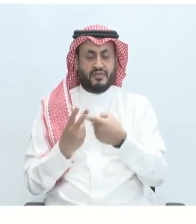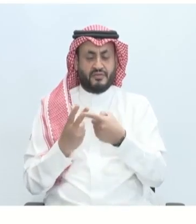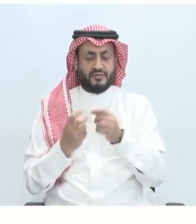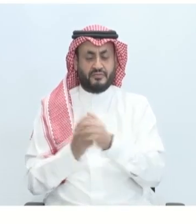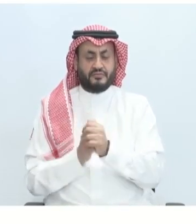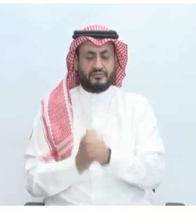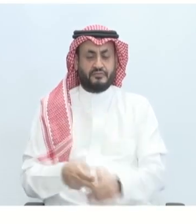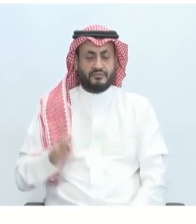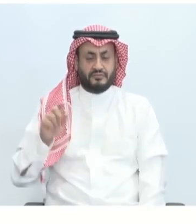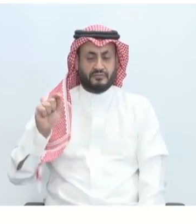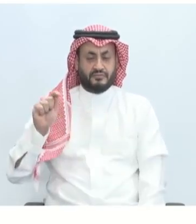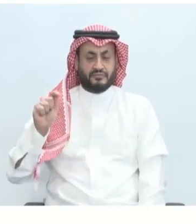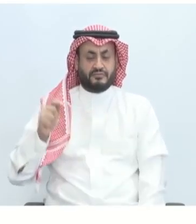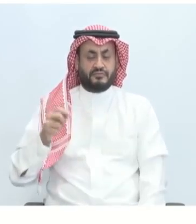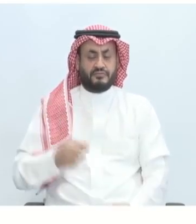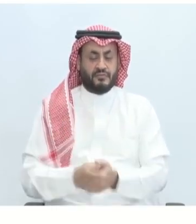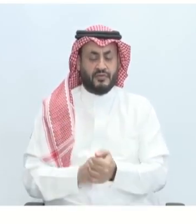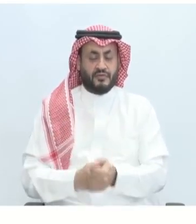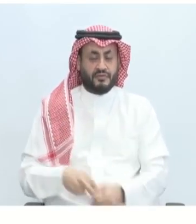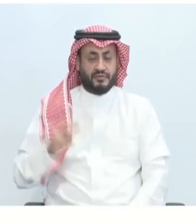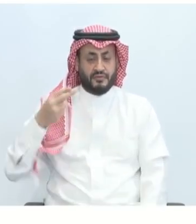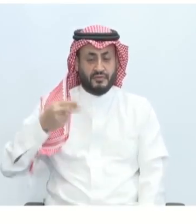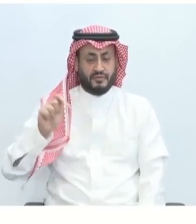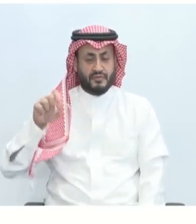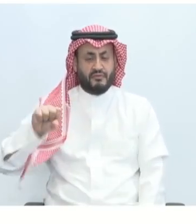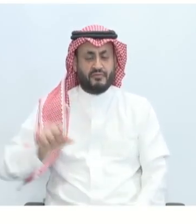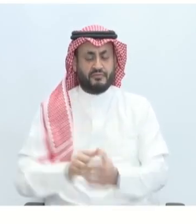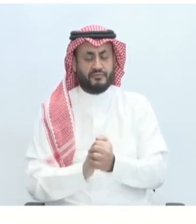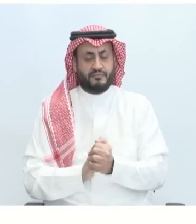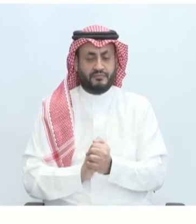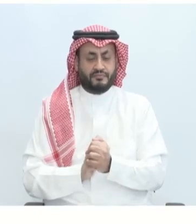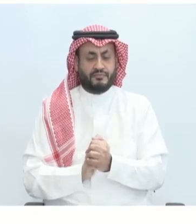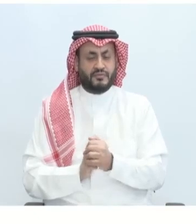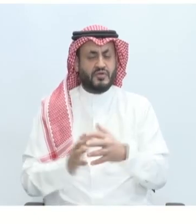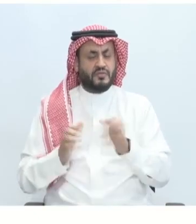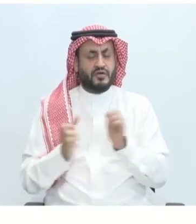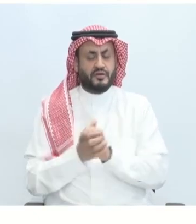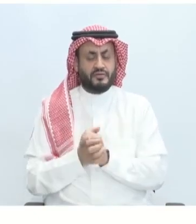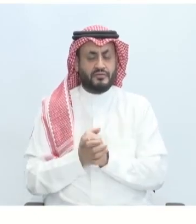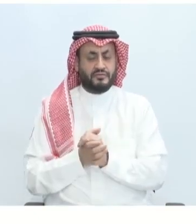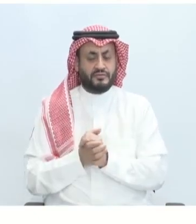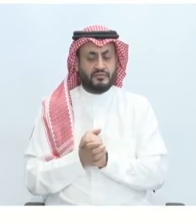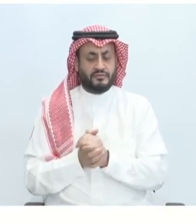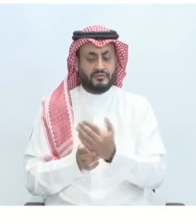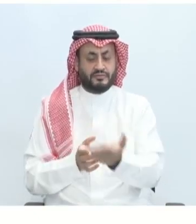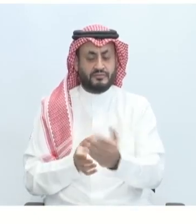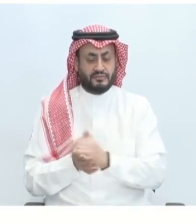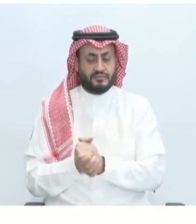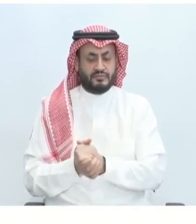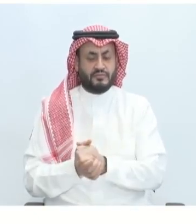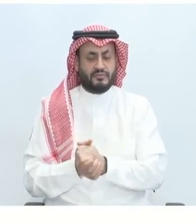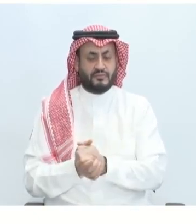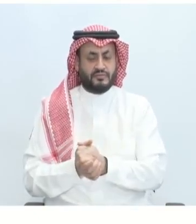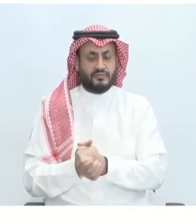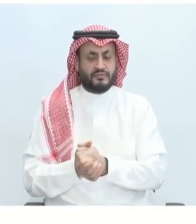الكلمه الثانيه تعفو ما معنى كلمه تعفو احسنتم تعفو اي